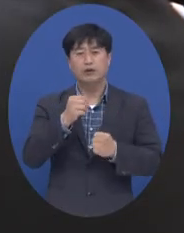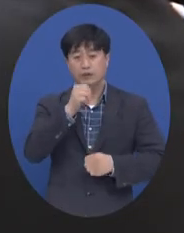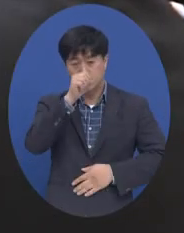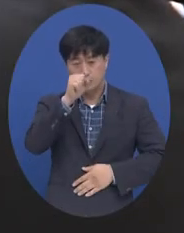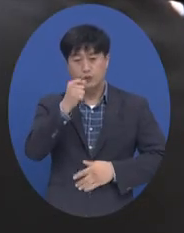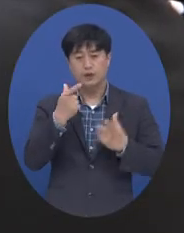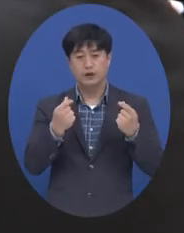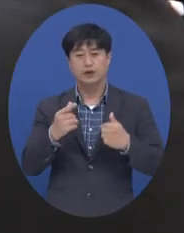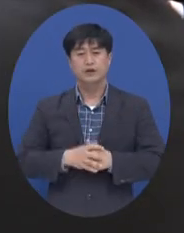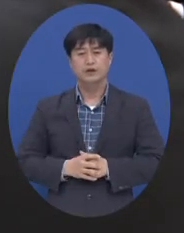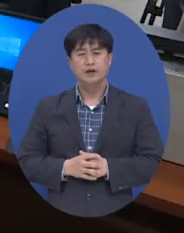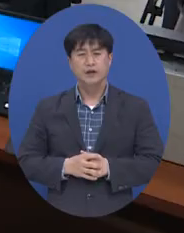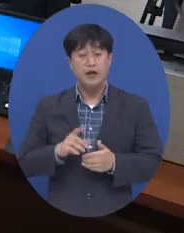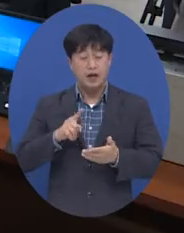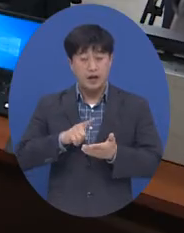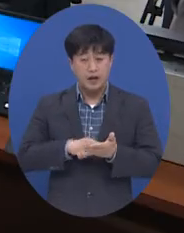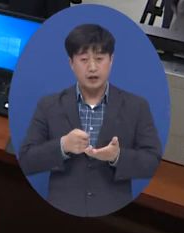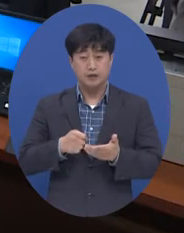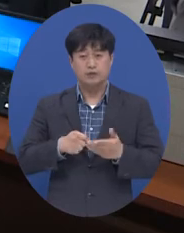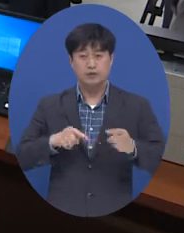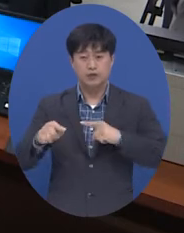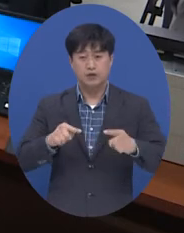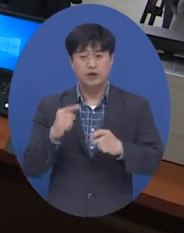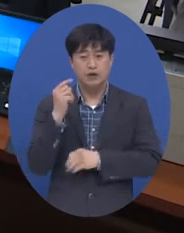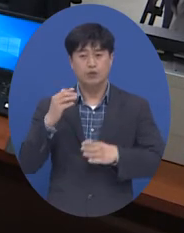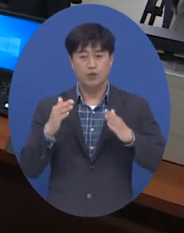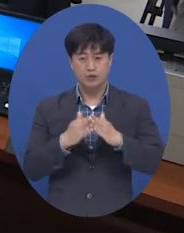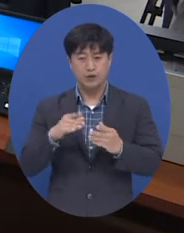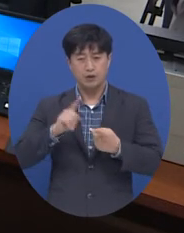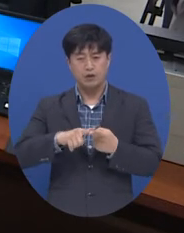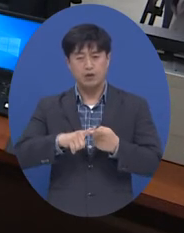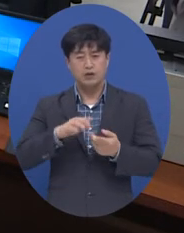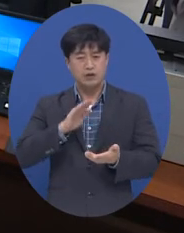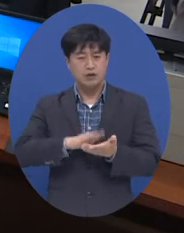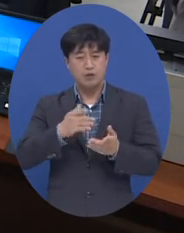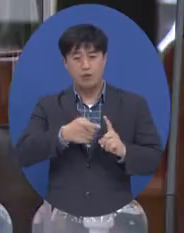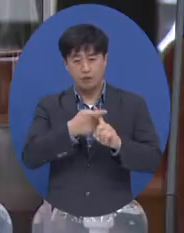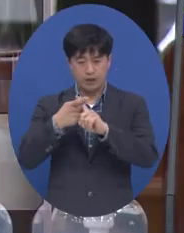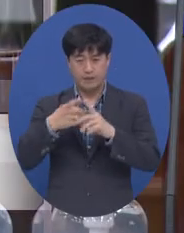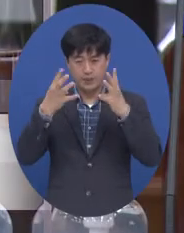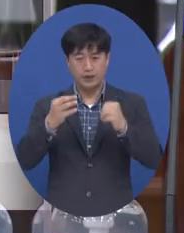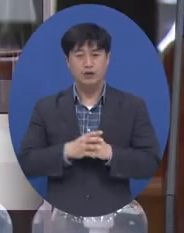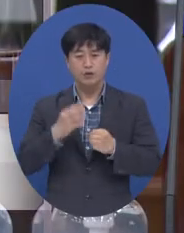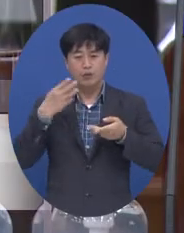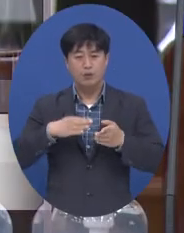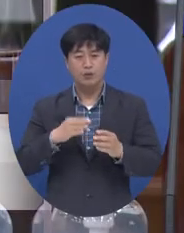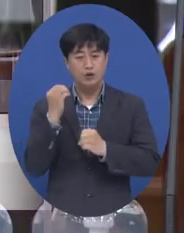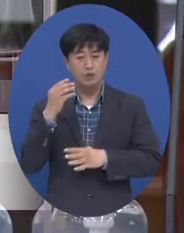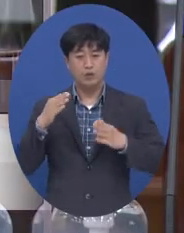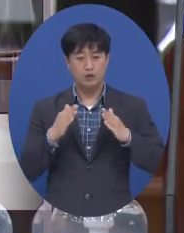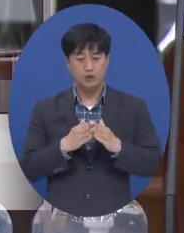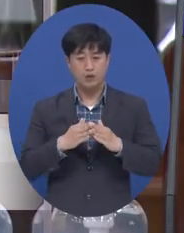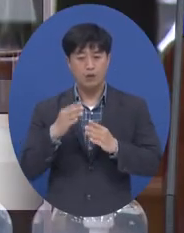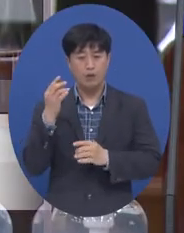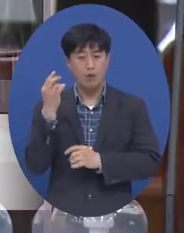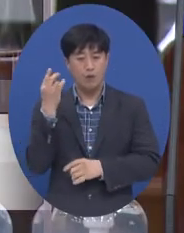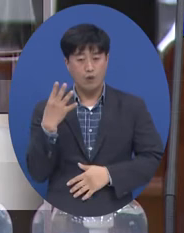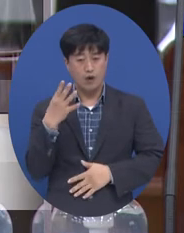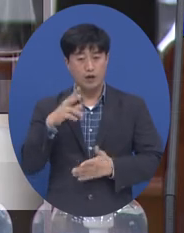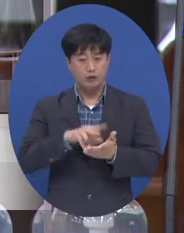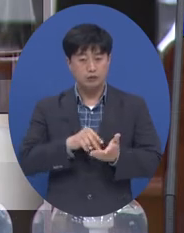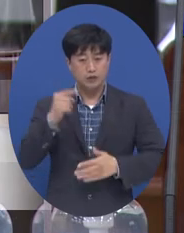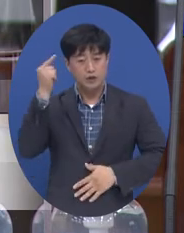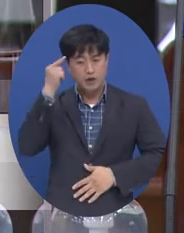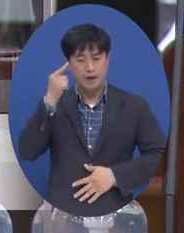경기도지사의 핵심 정책인 기본주택 사업에 대해선 뜨거운 관심이 쏟아졌습니다. 경기도 기본주택이 그 본래의